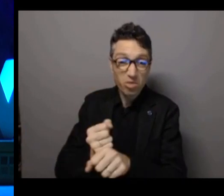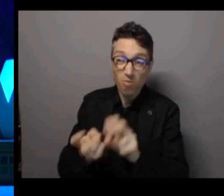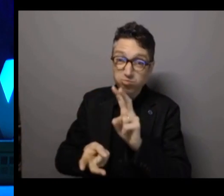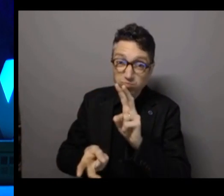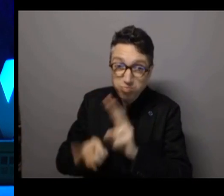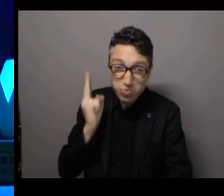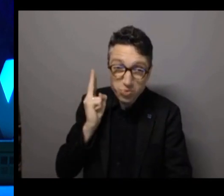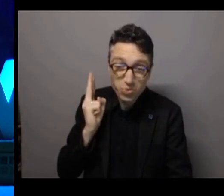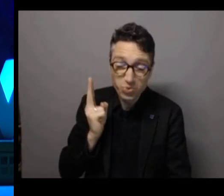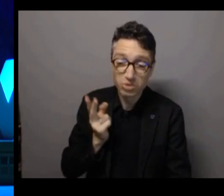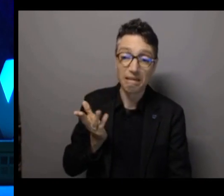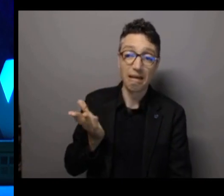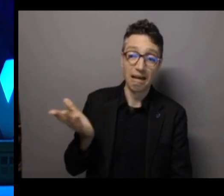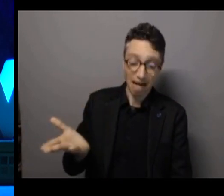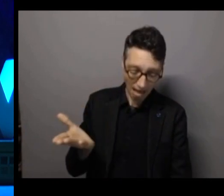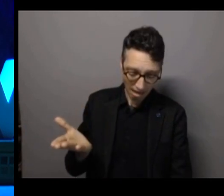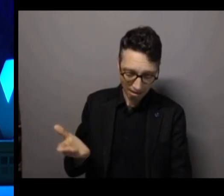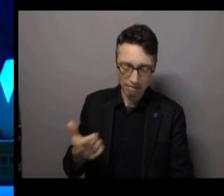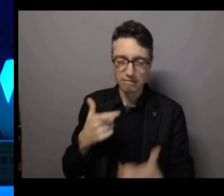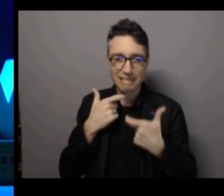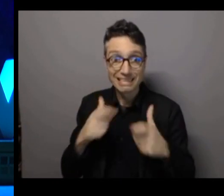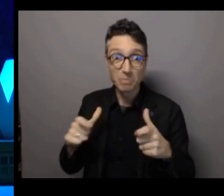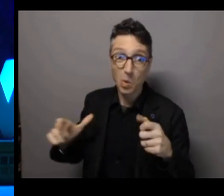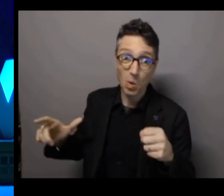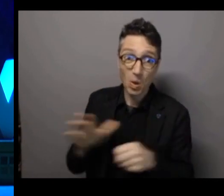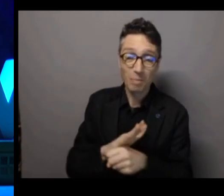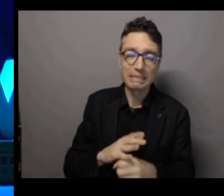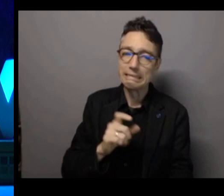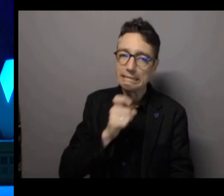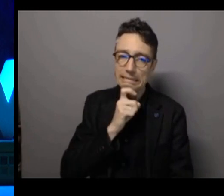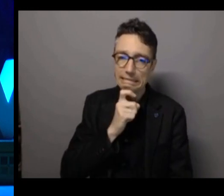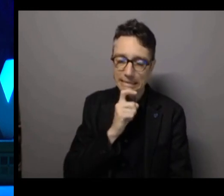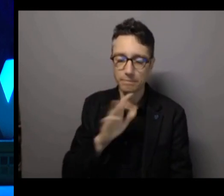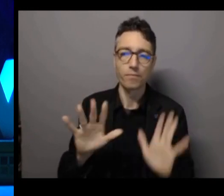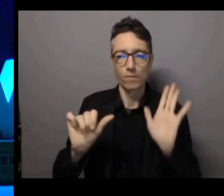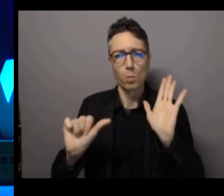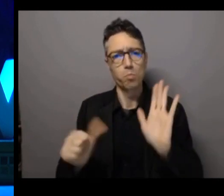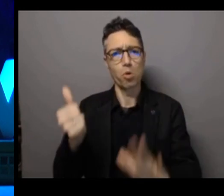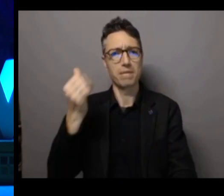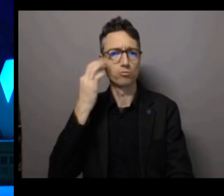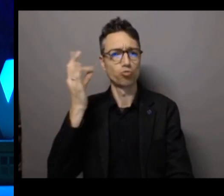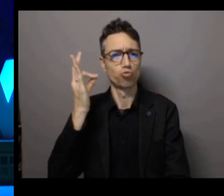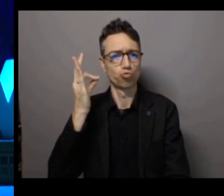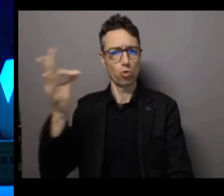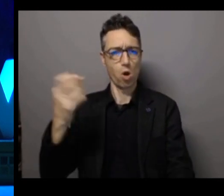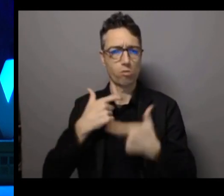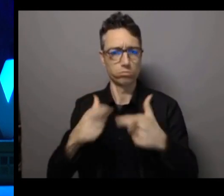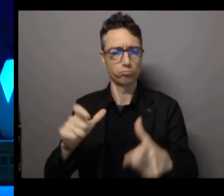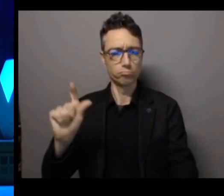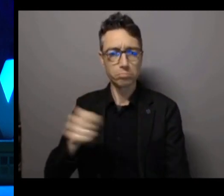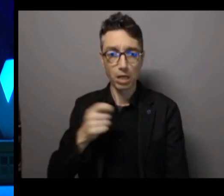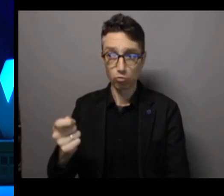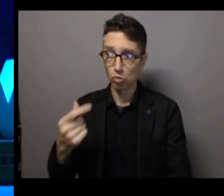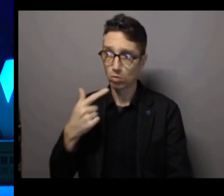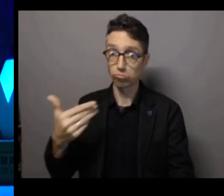aller faire en sorte au moins déjà qu'il y ait une accessibilité au niveau sonore parce que c'est demandé. Donc là aussi, il va falloir avancer et puis